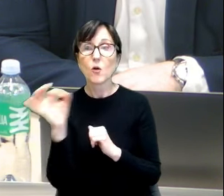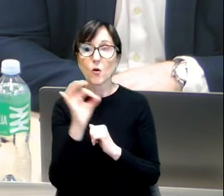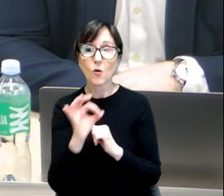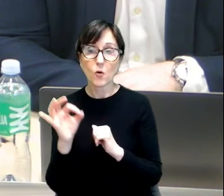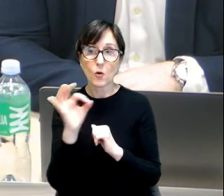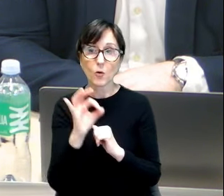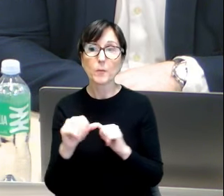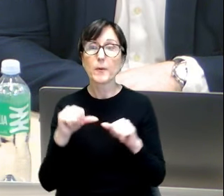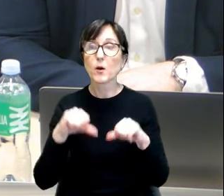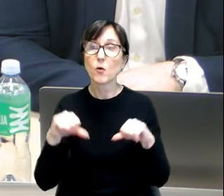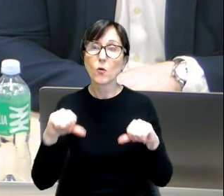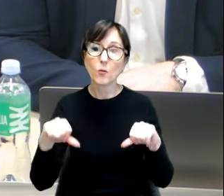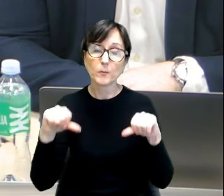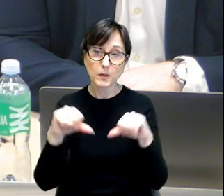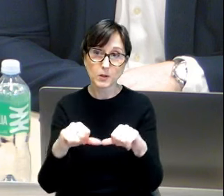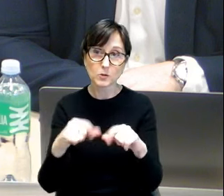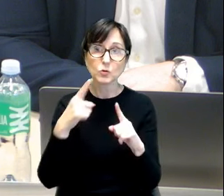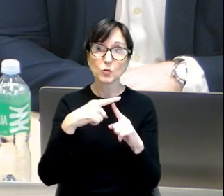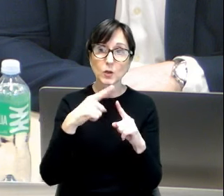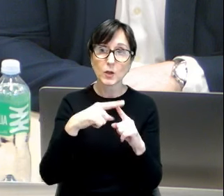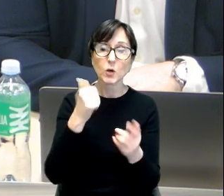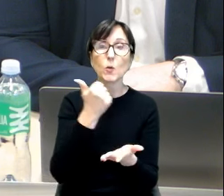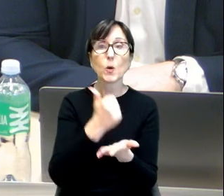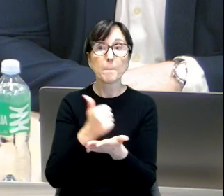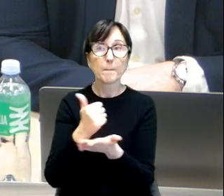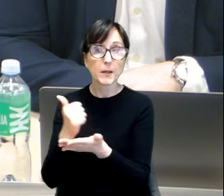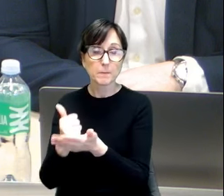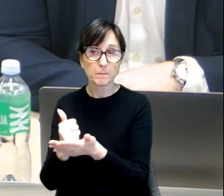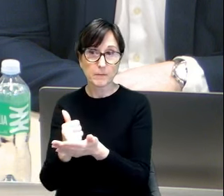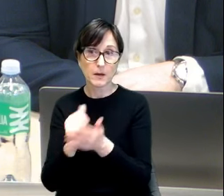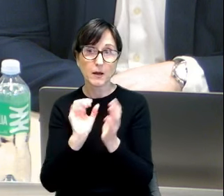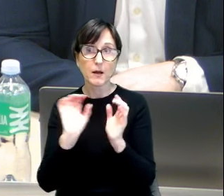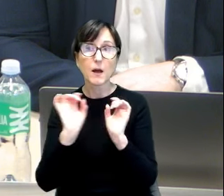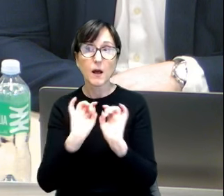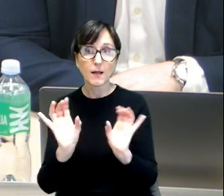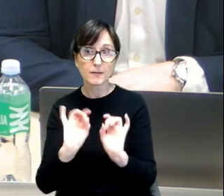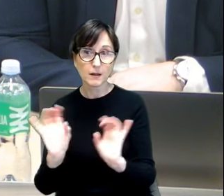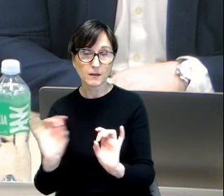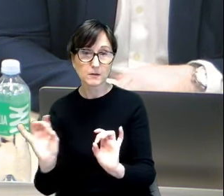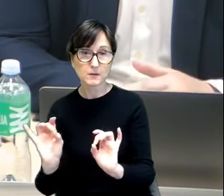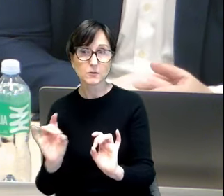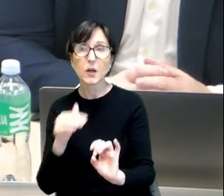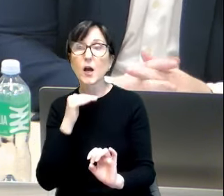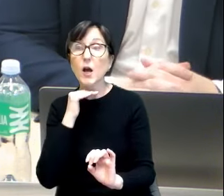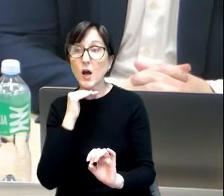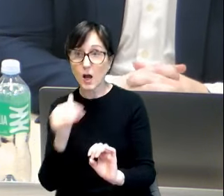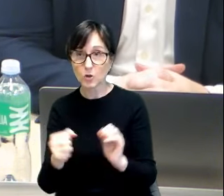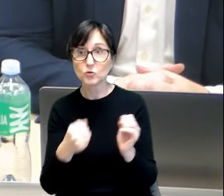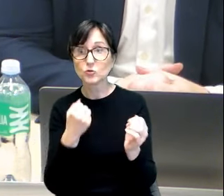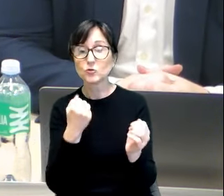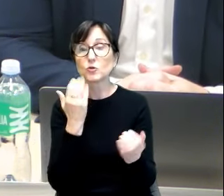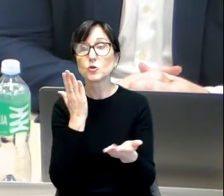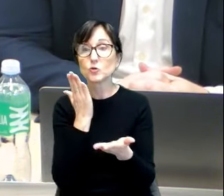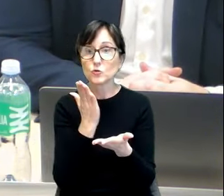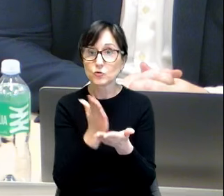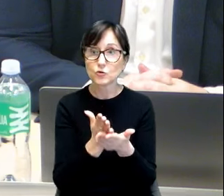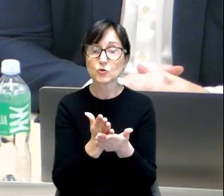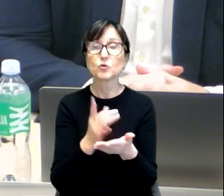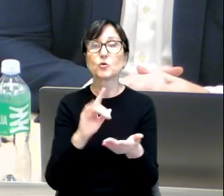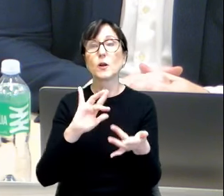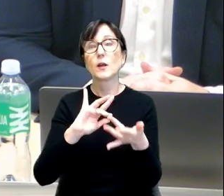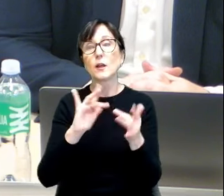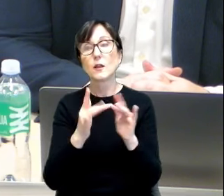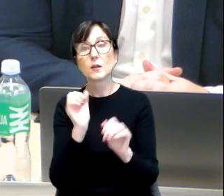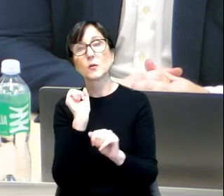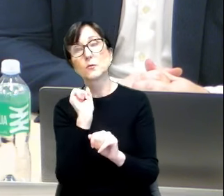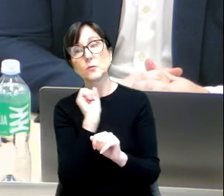komisijų tarybų pirmininkų atsiskaitingumą tai ten labai aiškiai parašyta vėlgi terminas teikia internetu ir esant